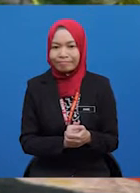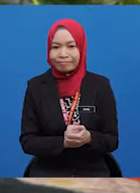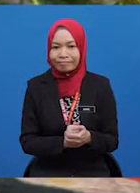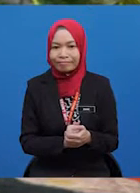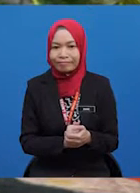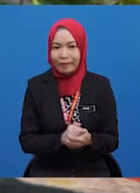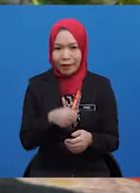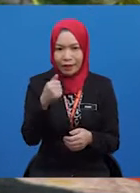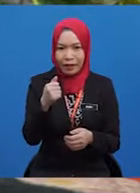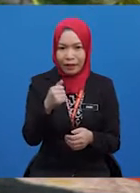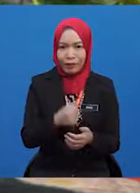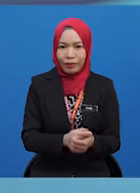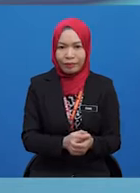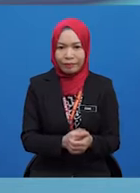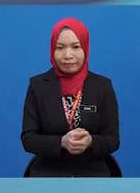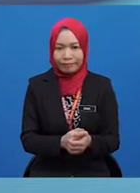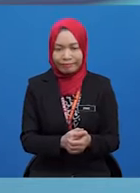Adakah anda pasti dengan jawapan itu?